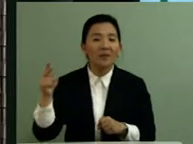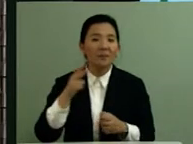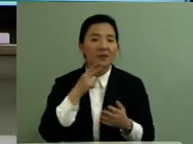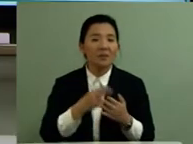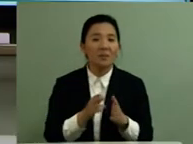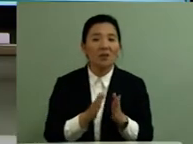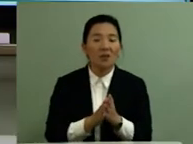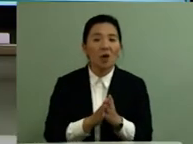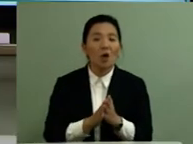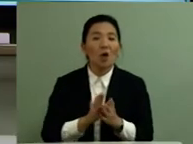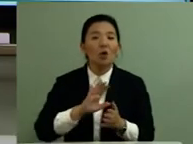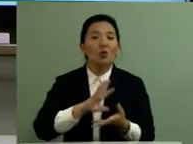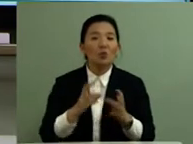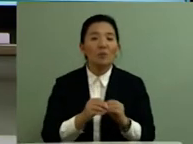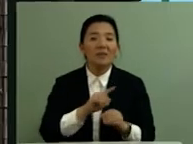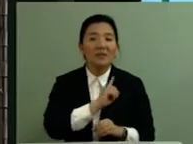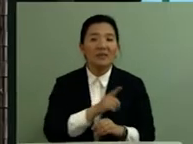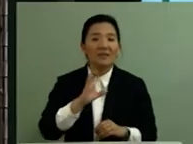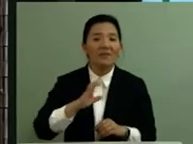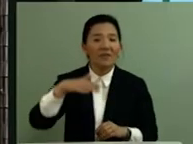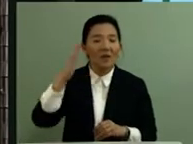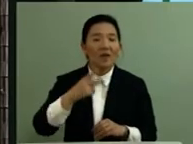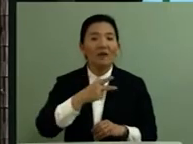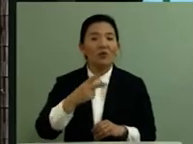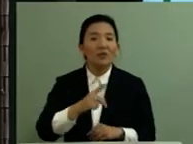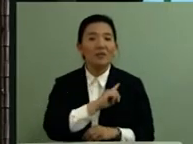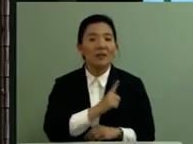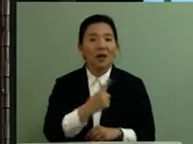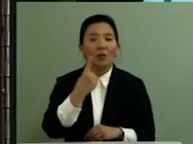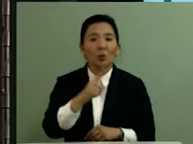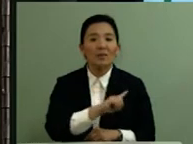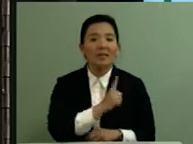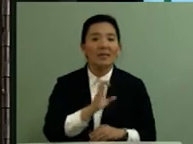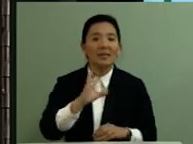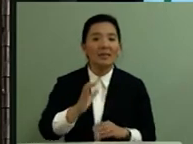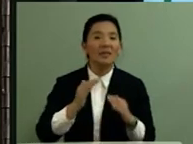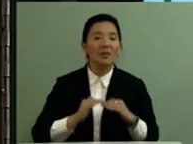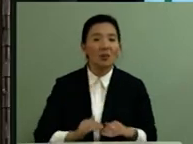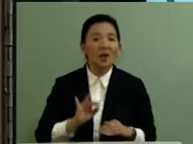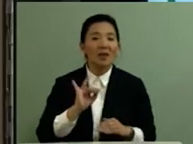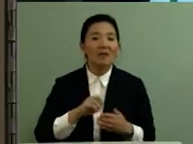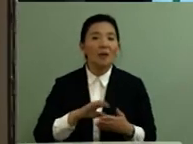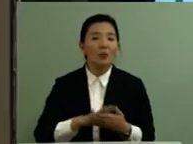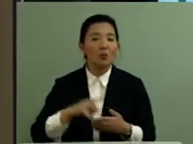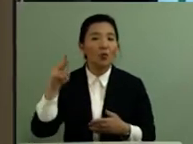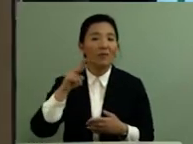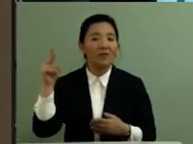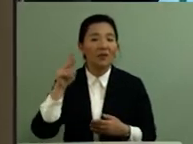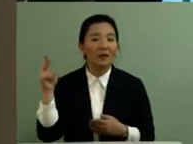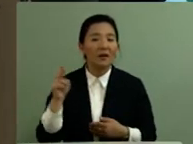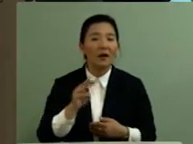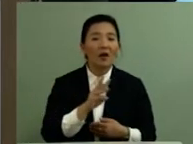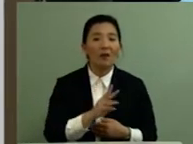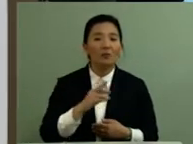пожалуйста. Сумма сил сверху равна одной силе снизу. И записываем уравнение.